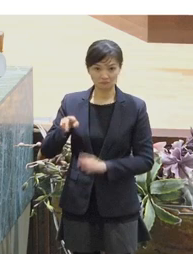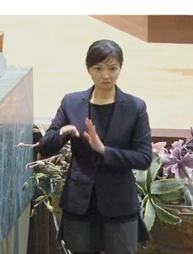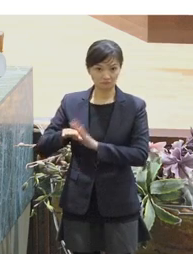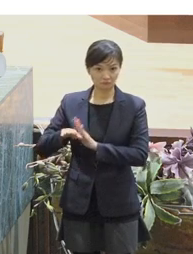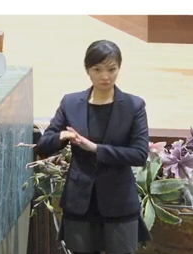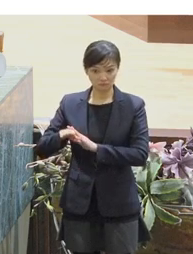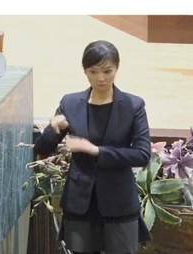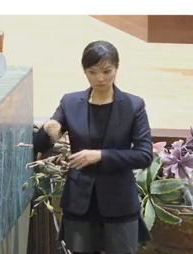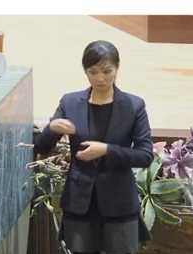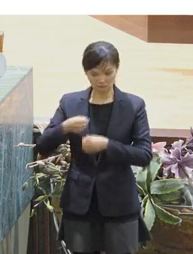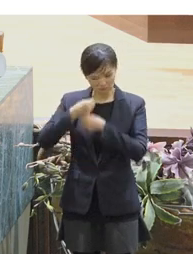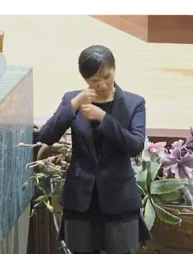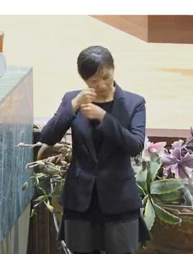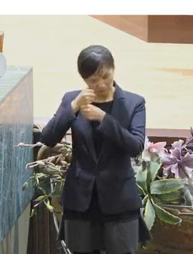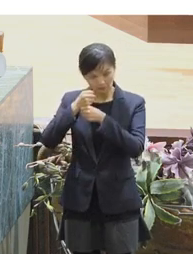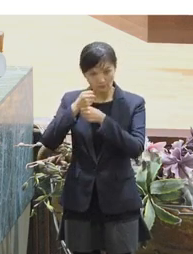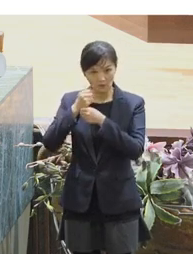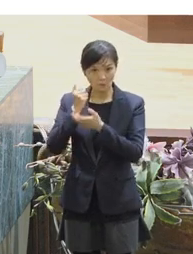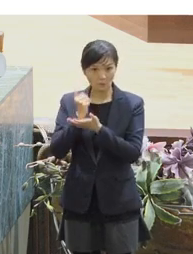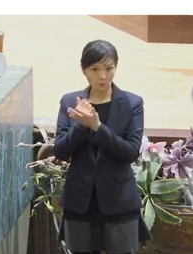测出来是属于有害废弃物。